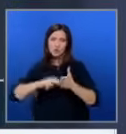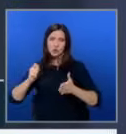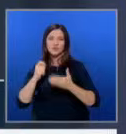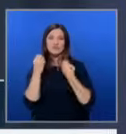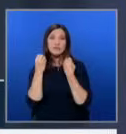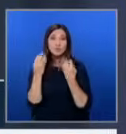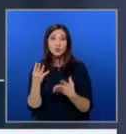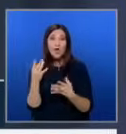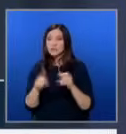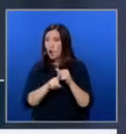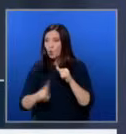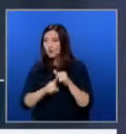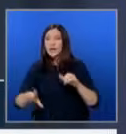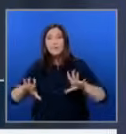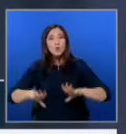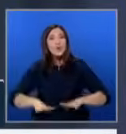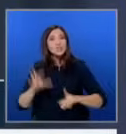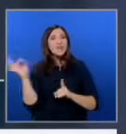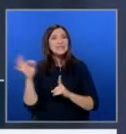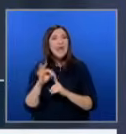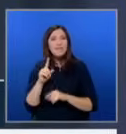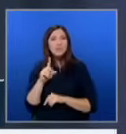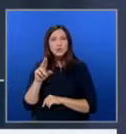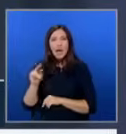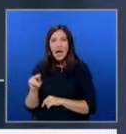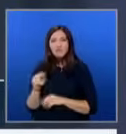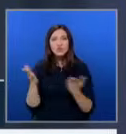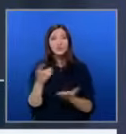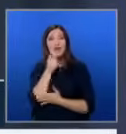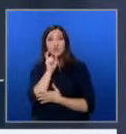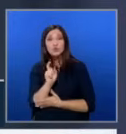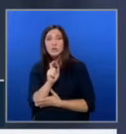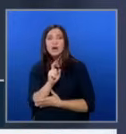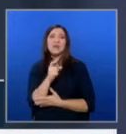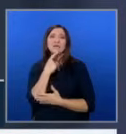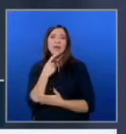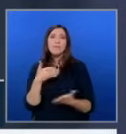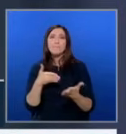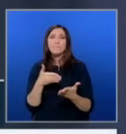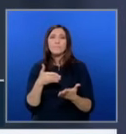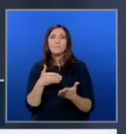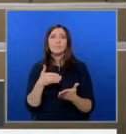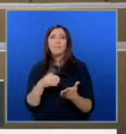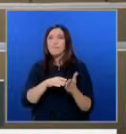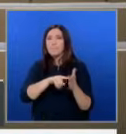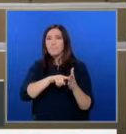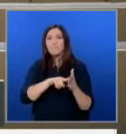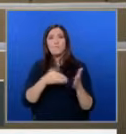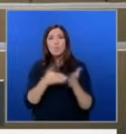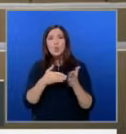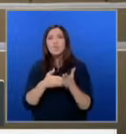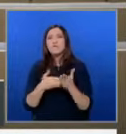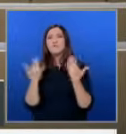изключват възможността за удари по граждански цели и в които се казва, че става дума за падане на противовъздушна ракета.